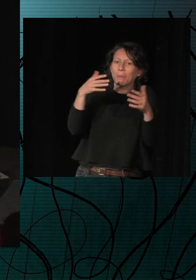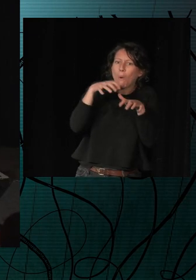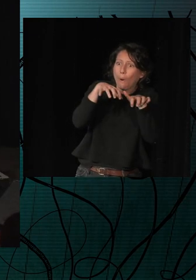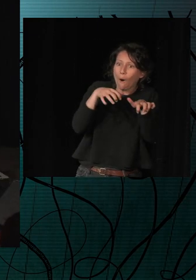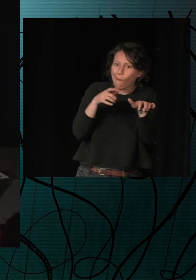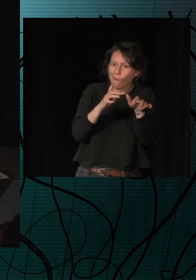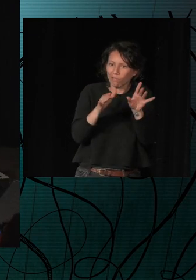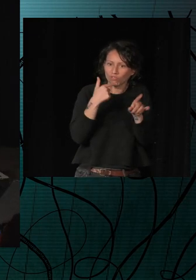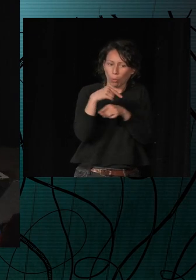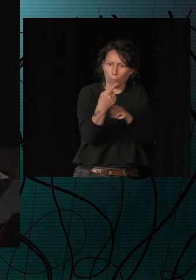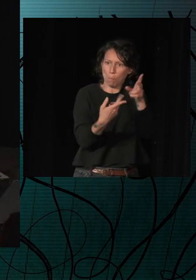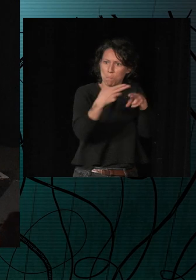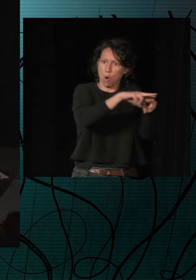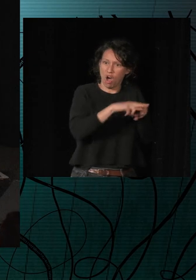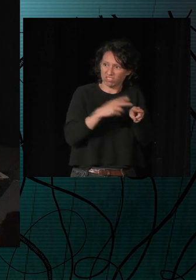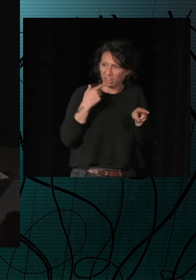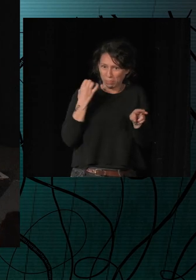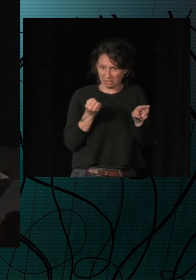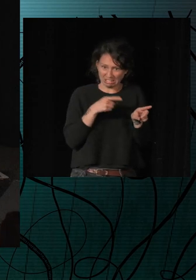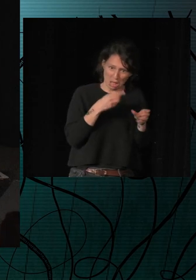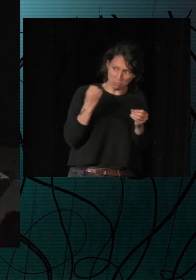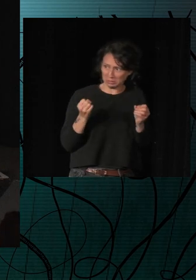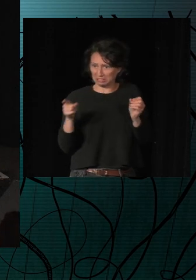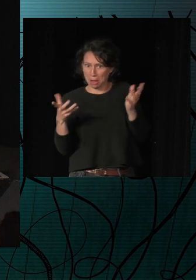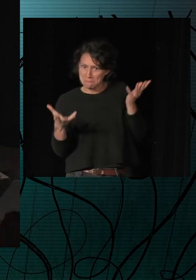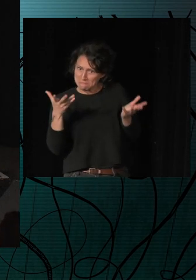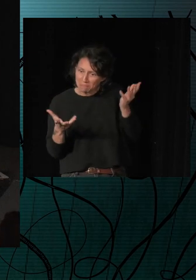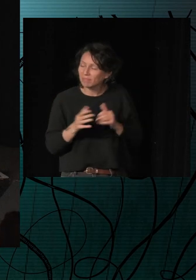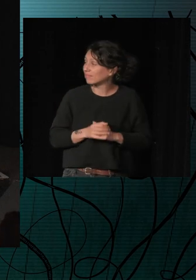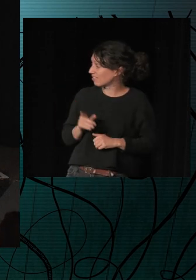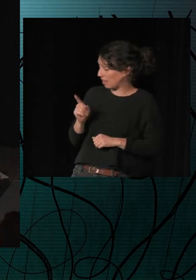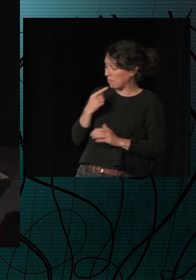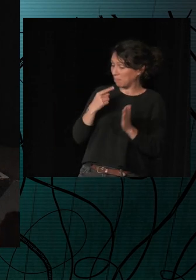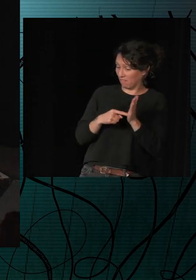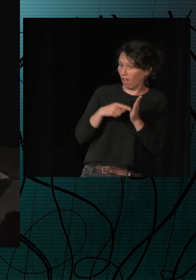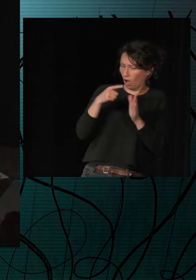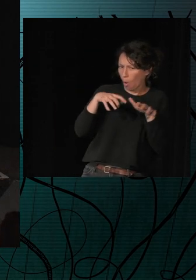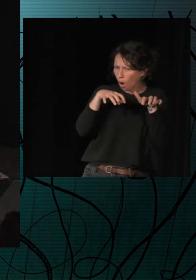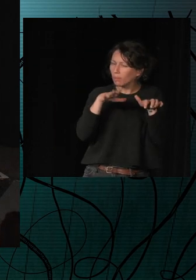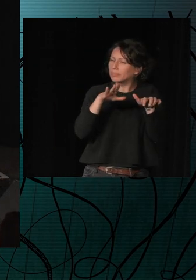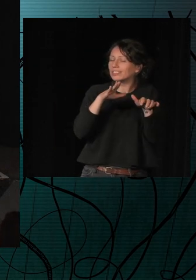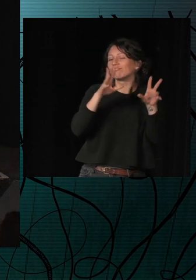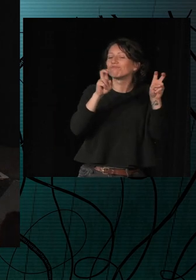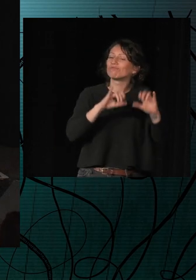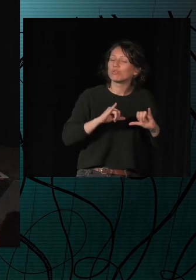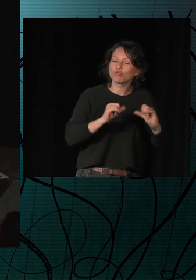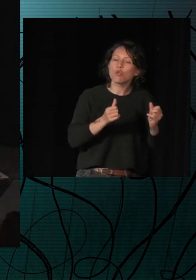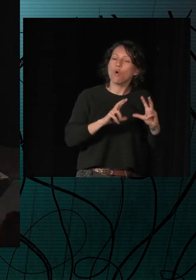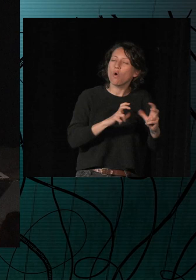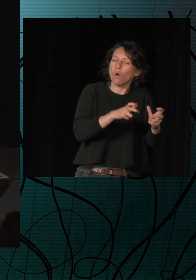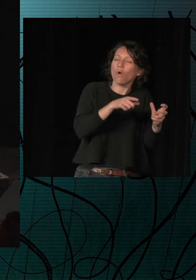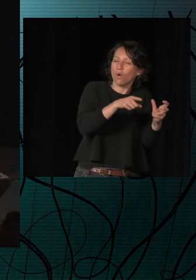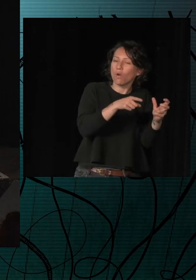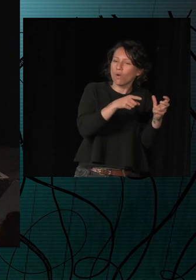les choses mais il a tu te reconnais plus à travers l'horreur des jeux narratifs dont on parlait avant qu'à travers l'horreur des